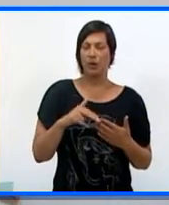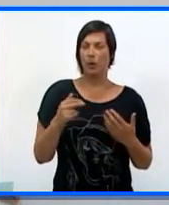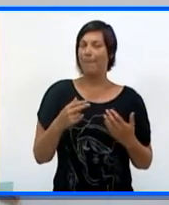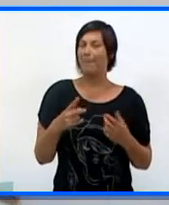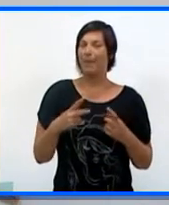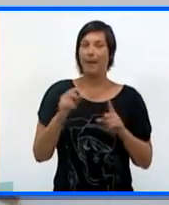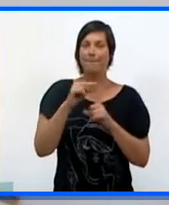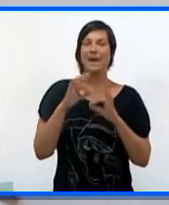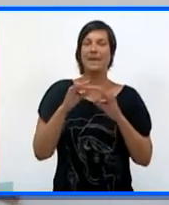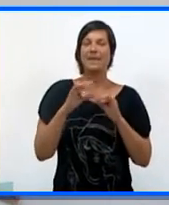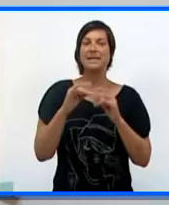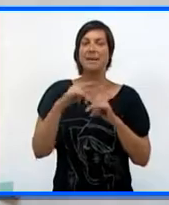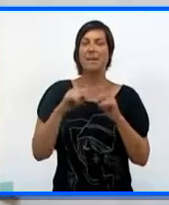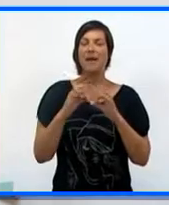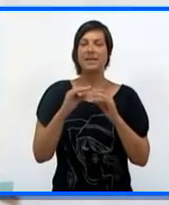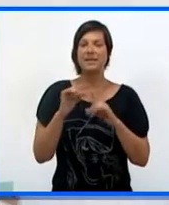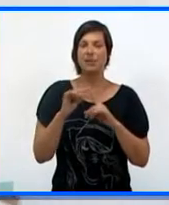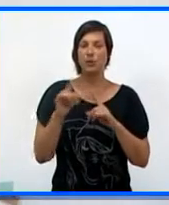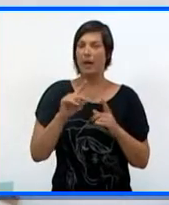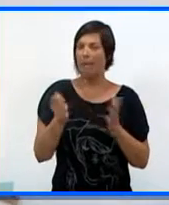participacija je ukinuta,